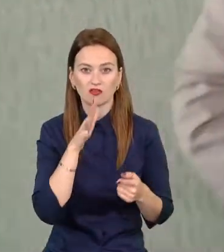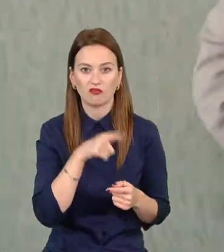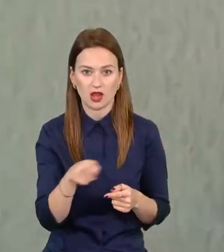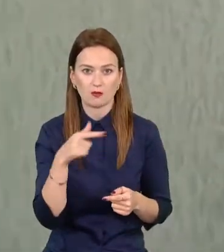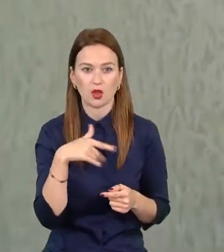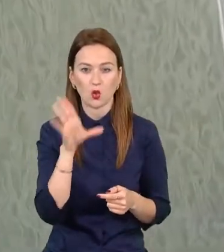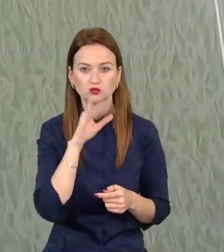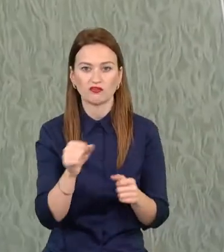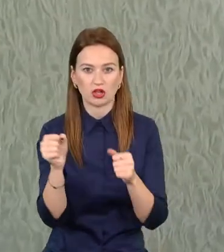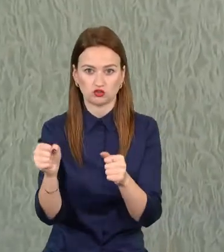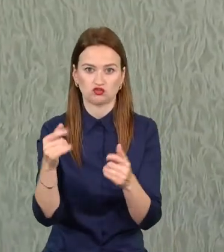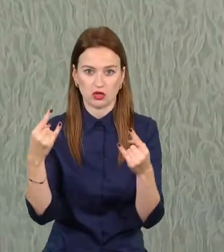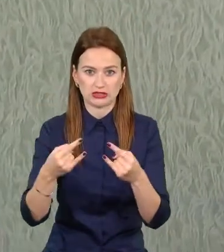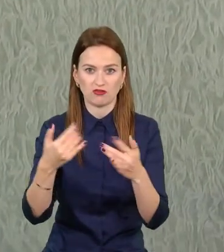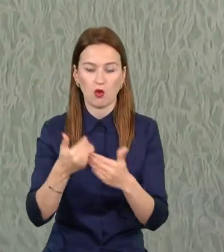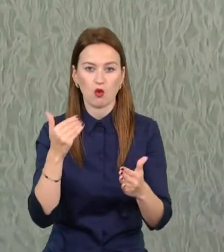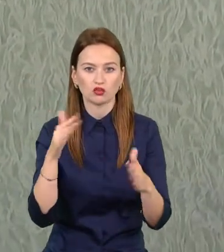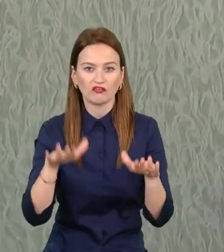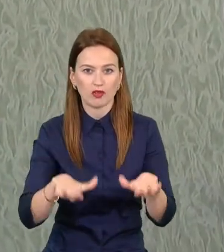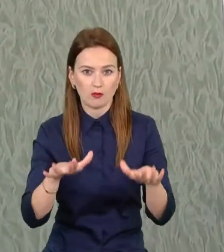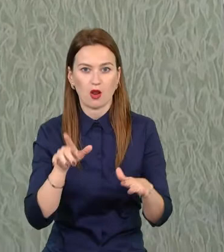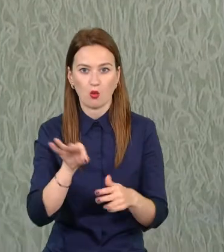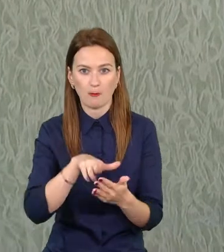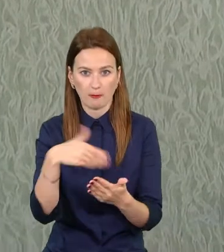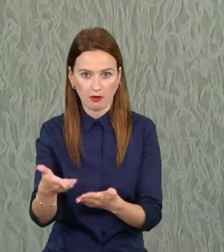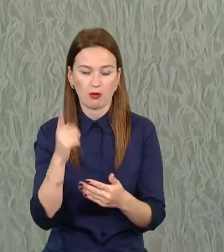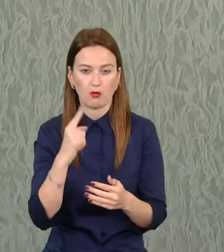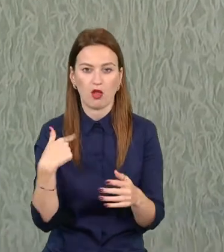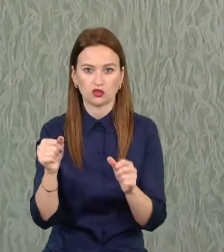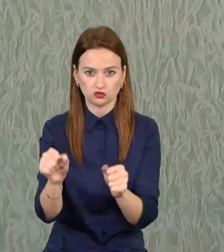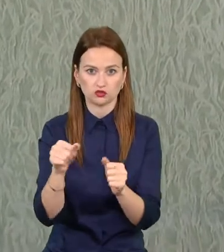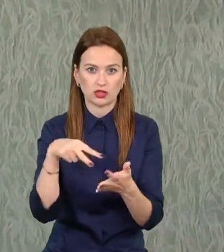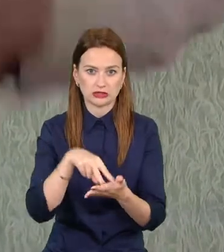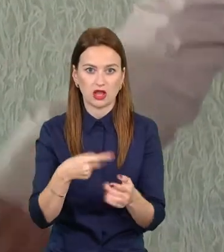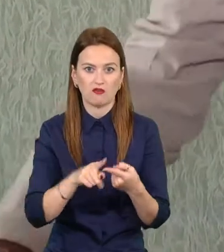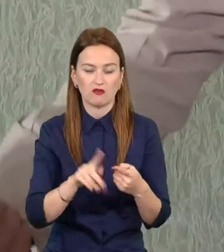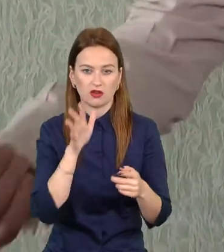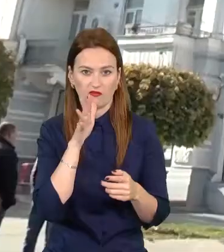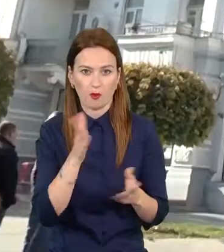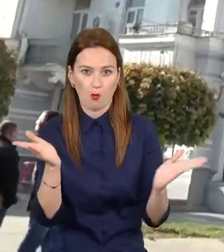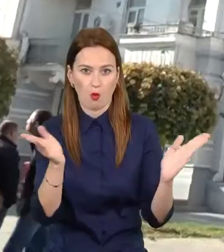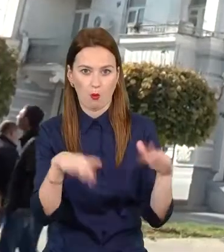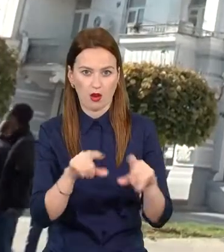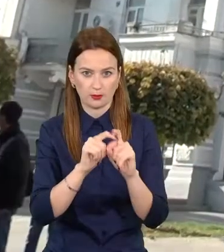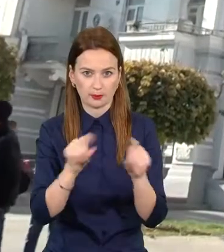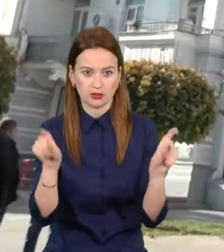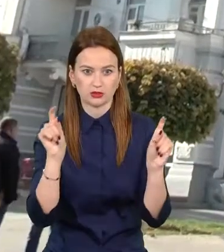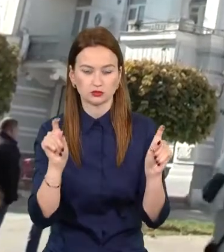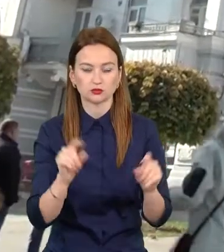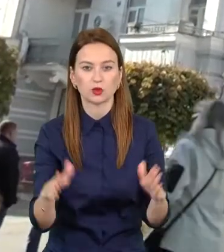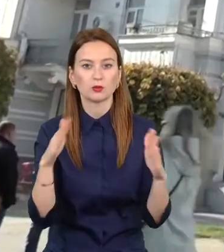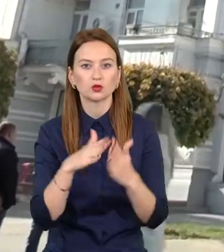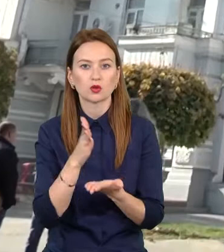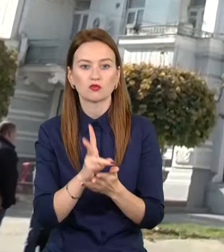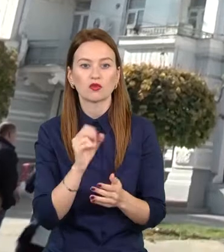держать телевизор, потому что от вибрации он падал, и я его держала, и пока я так стояла, в это время упал у меня плинтус. Будинок перебуває на